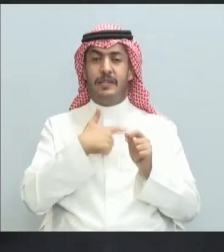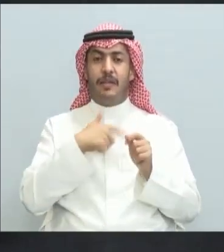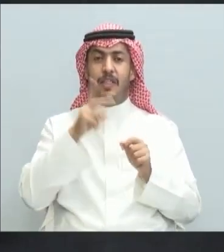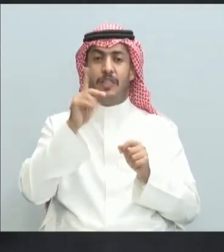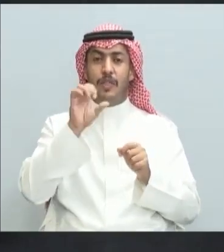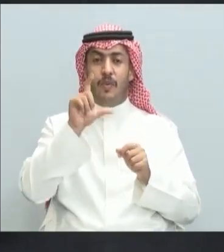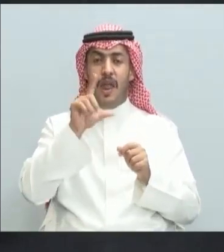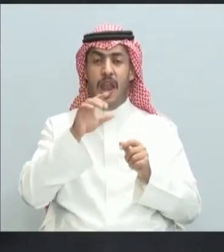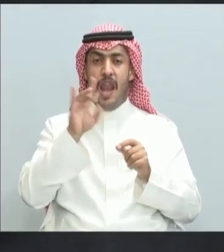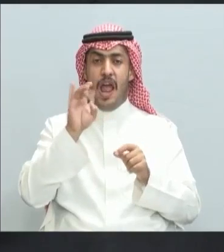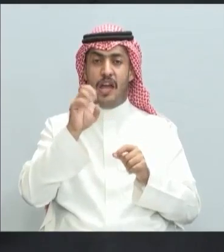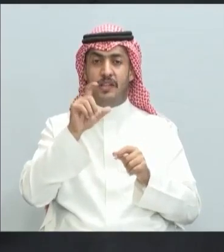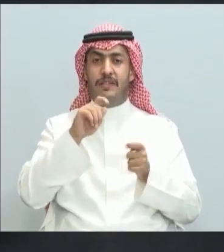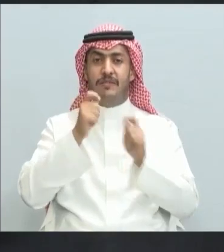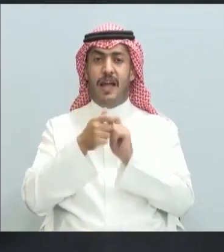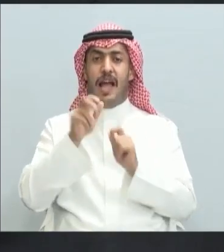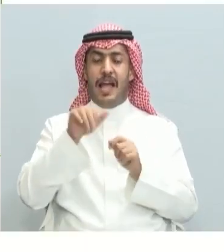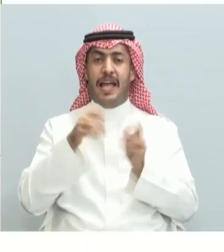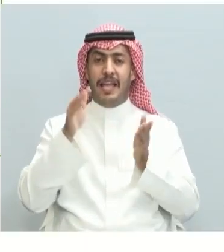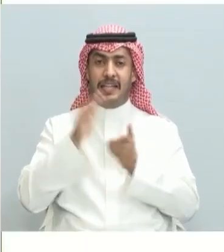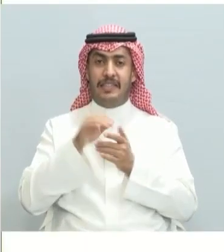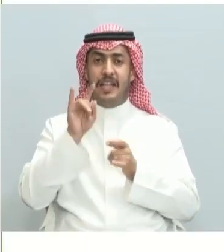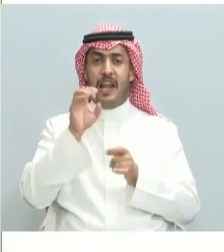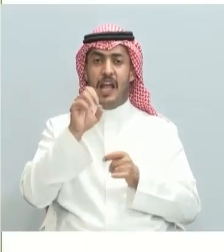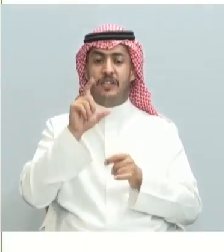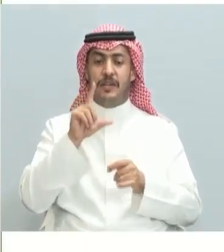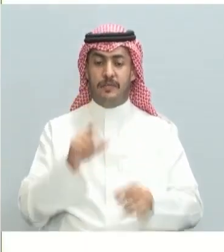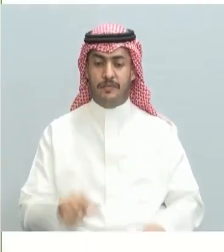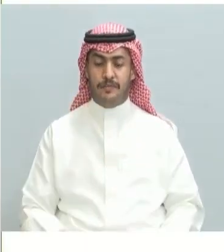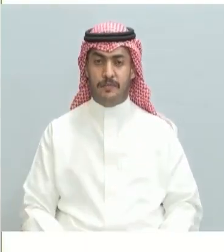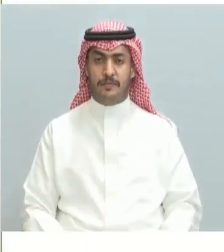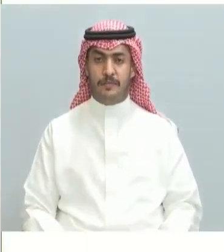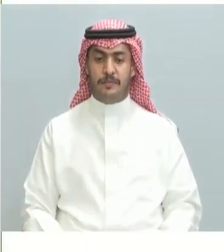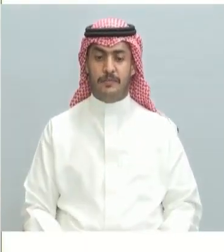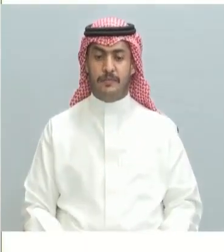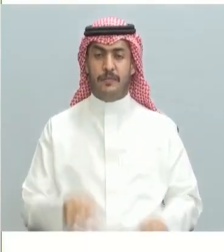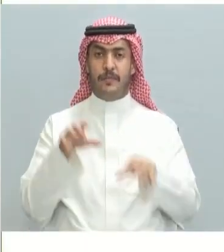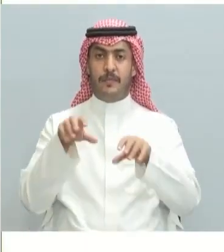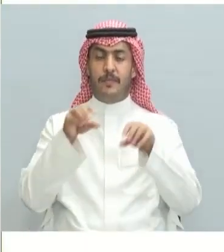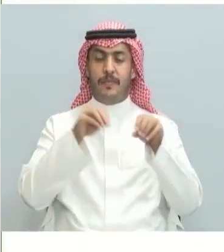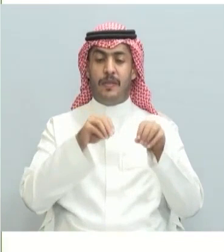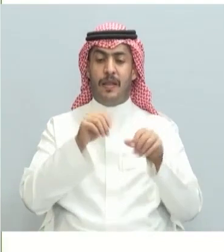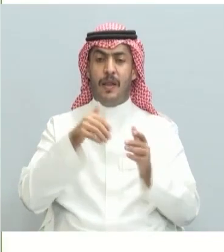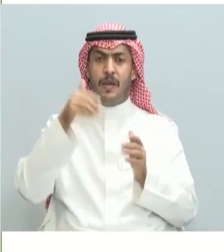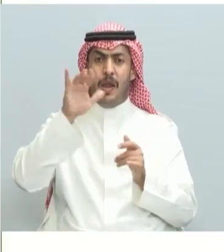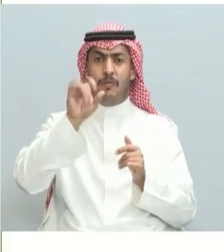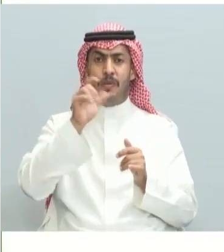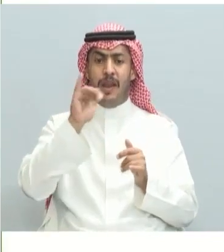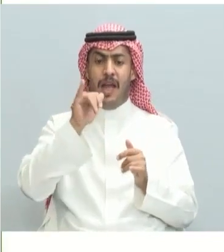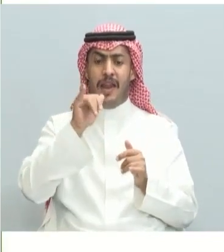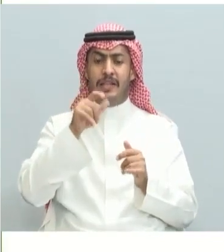الاجل الى اداه قصيره الاجل ننتقل الان الى المنحنى